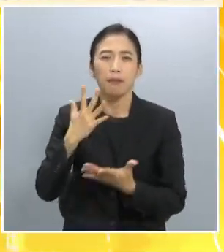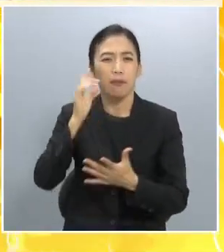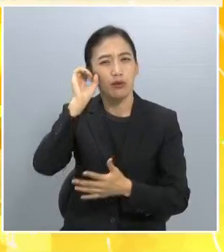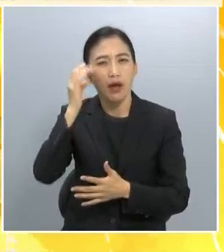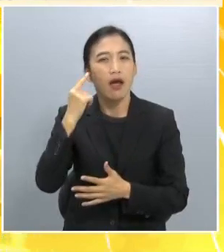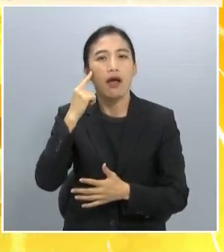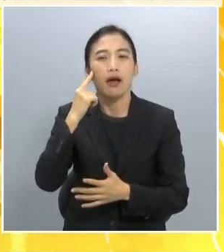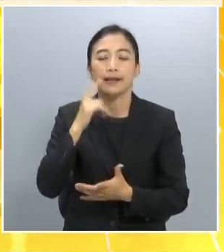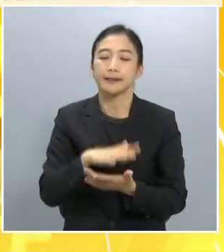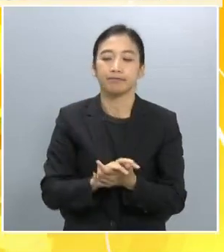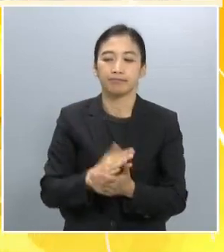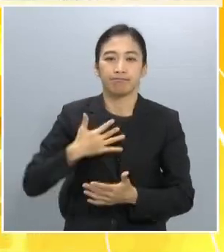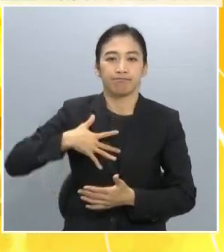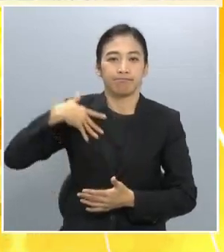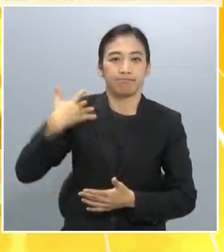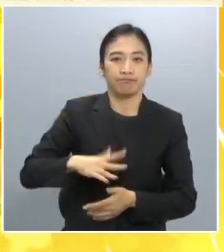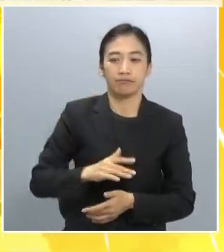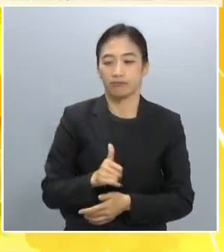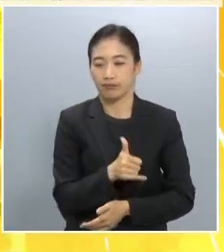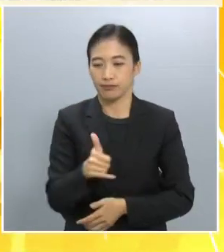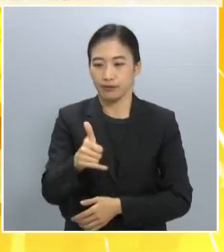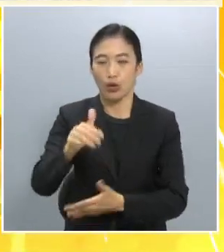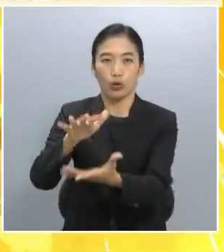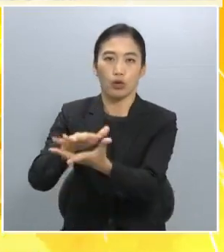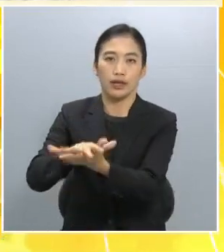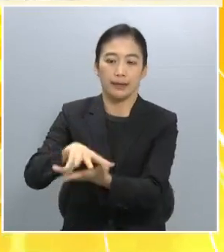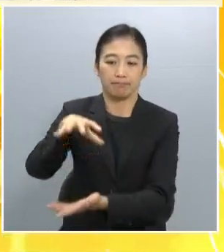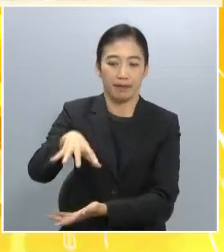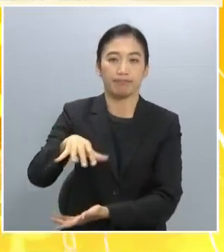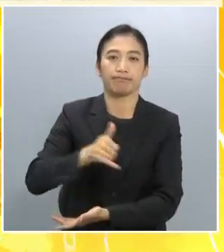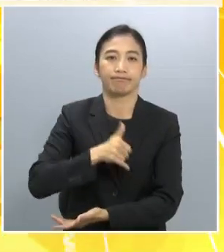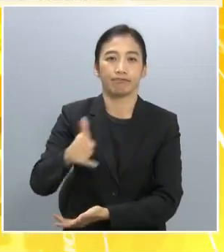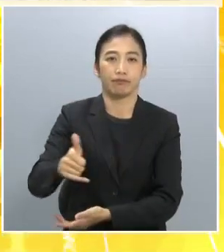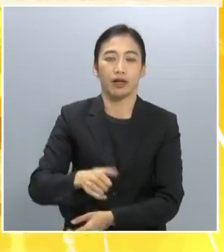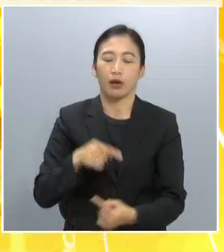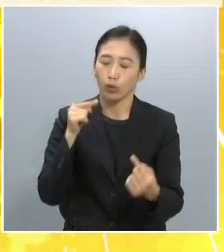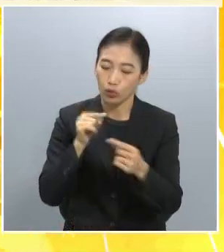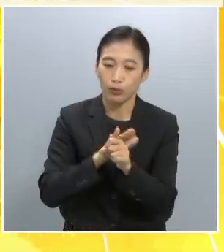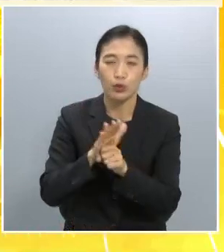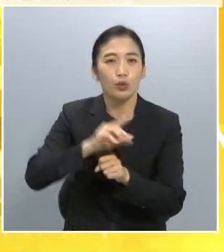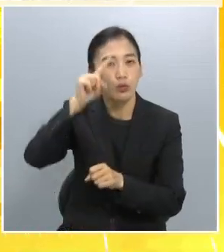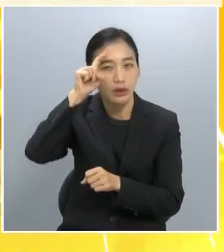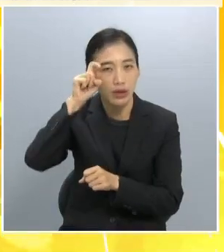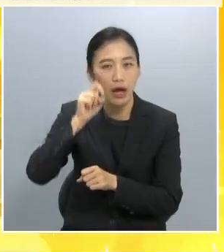นี่วันเสาร์ ค่ะ ครูเวรครูเวรเนี่ยเมื่อวานนี้บอกเลยนะฮะตระหนกตกใ